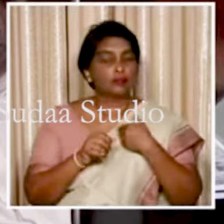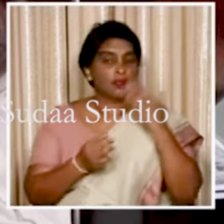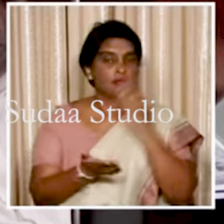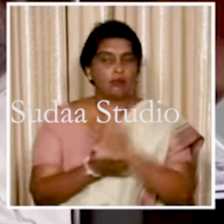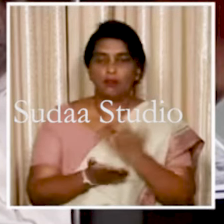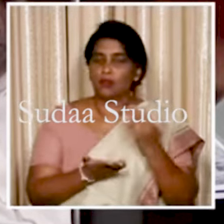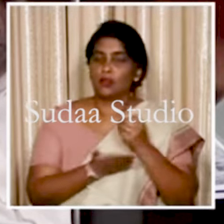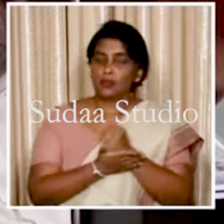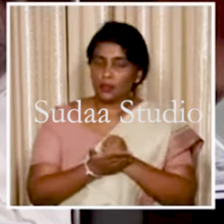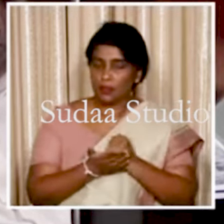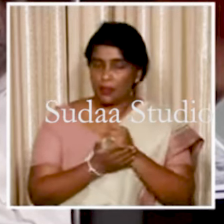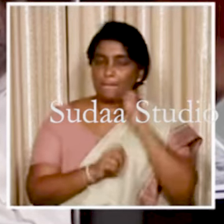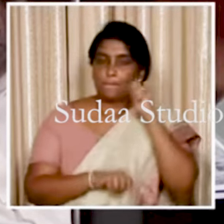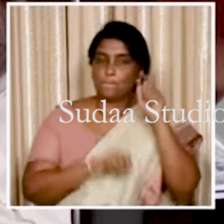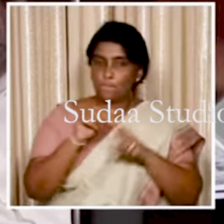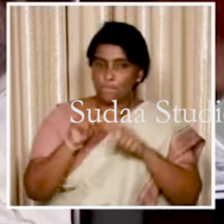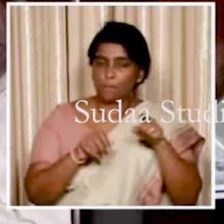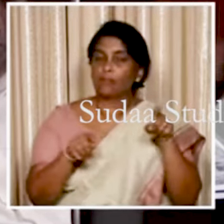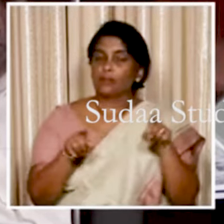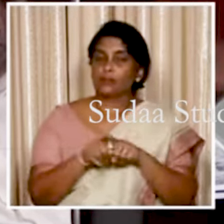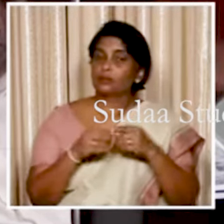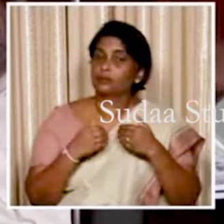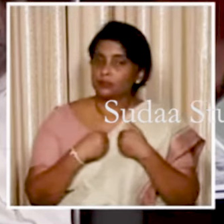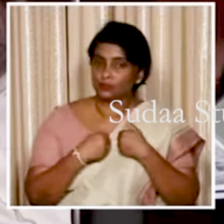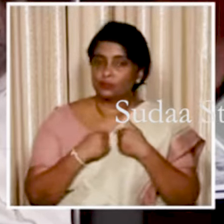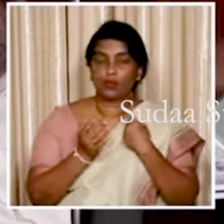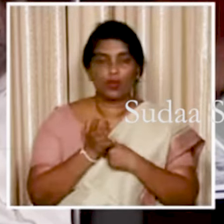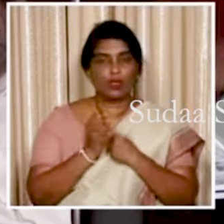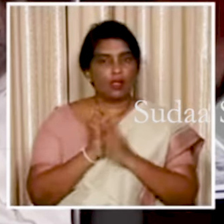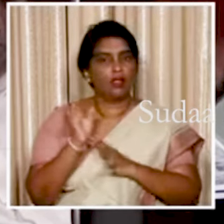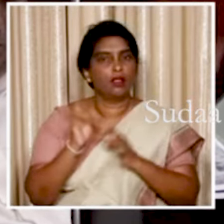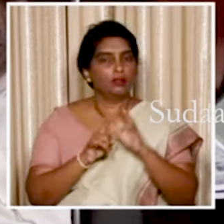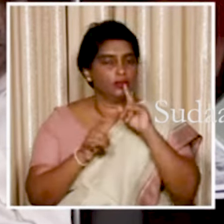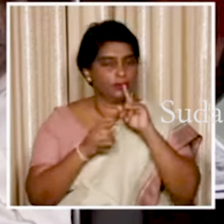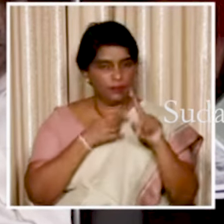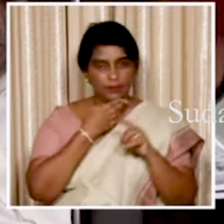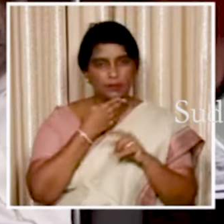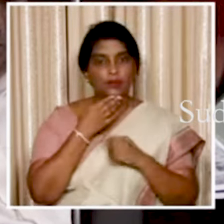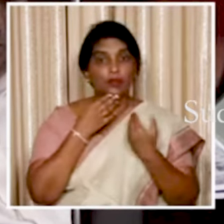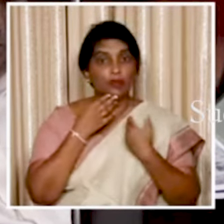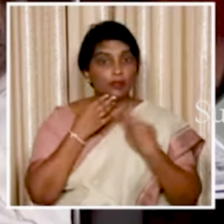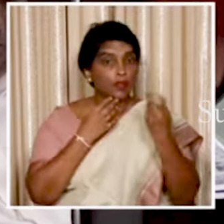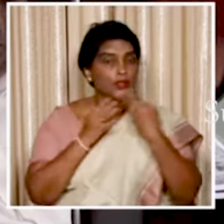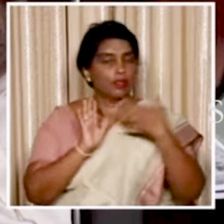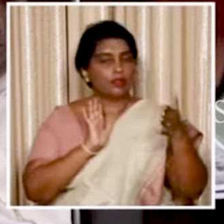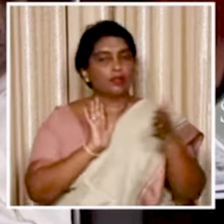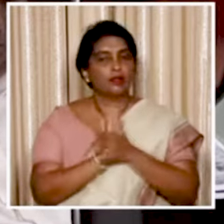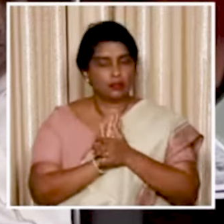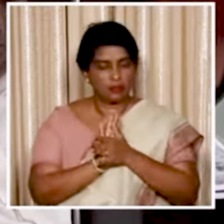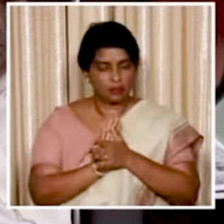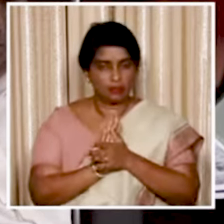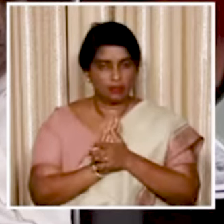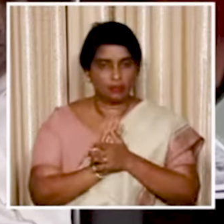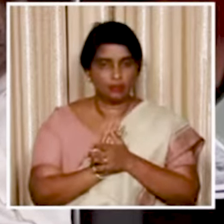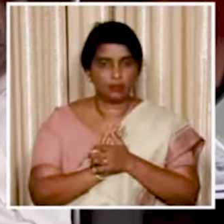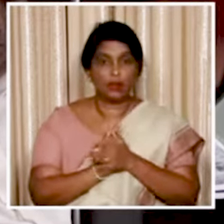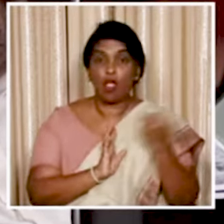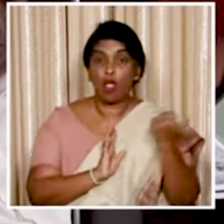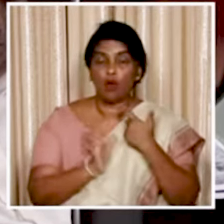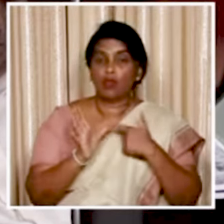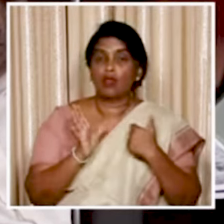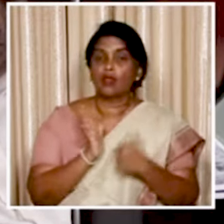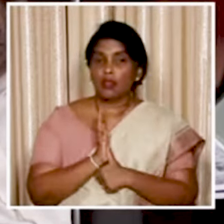වළක්වන්න බෑ සියලු දෙනාම මිනිස්සු. ඉතින් අපි ප්‍රශාන්ත මහත්තුමාට කියනවා අපි දෙගොල්ලෝ මේකව වෙලා අලුත්